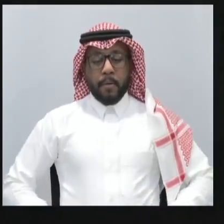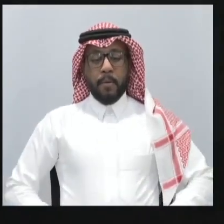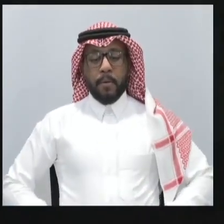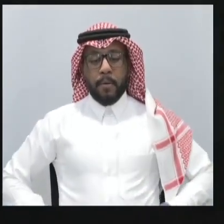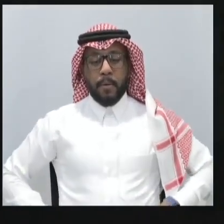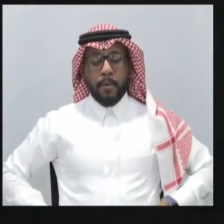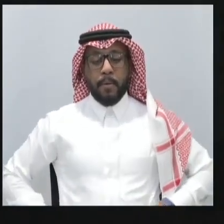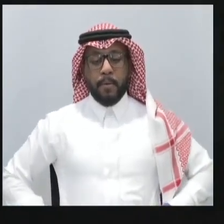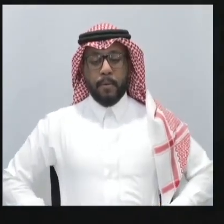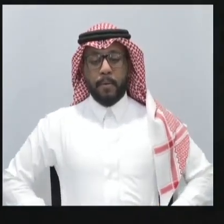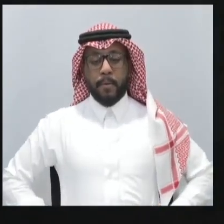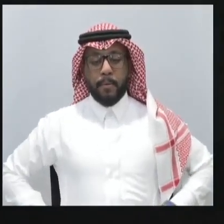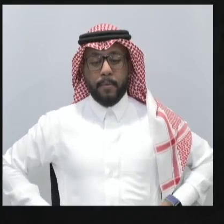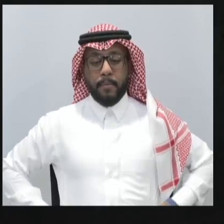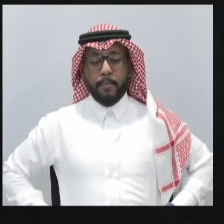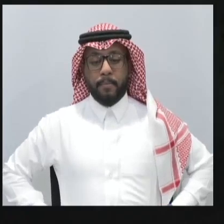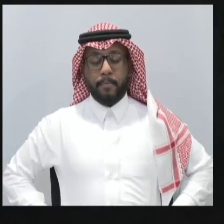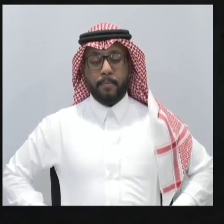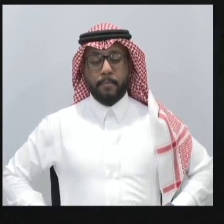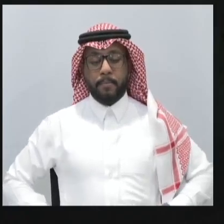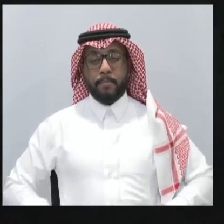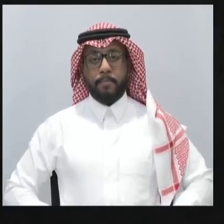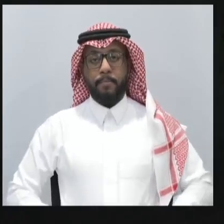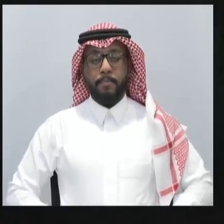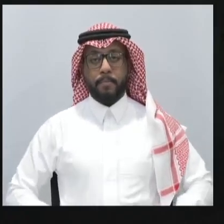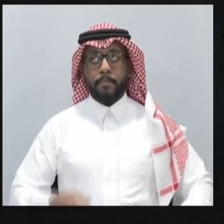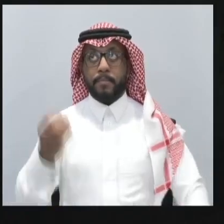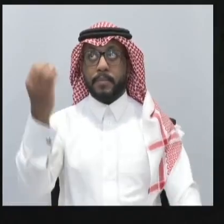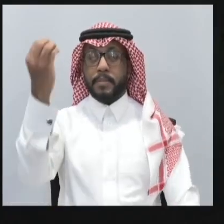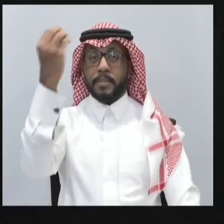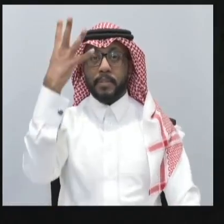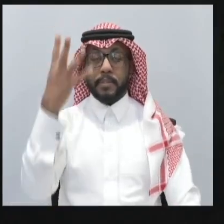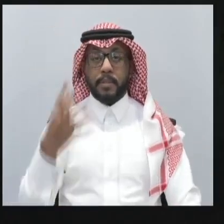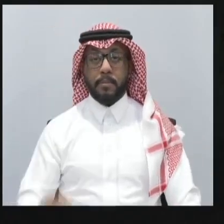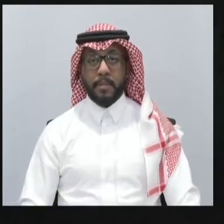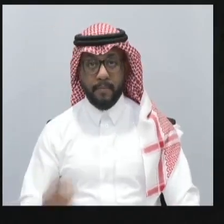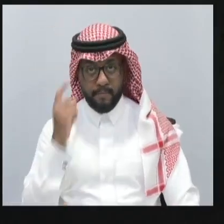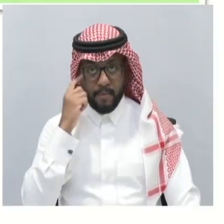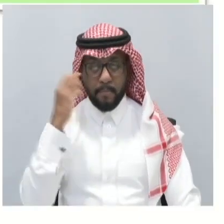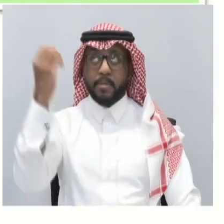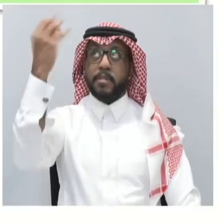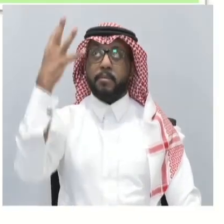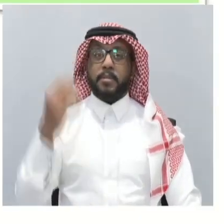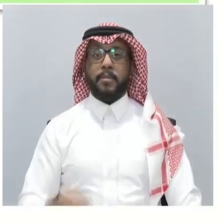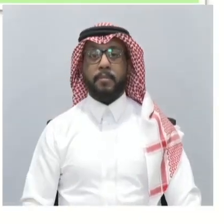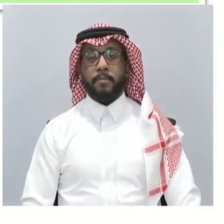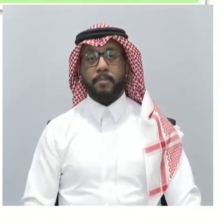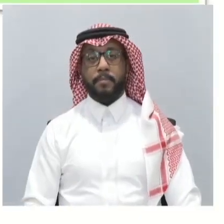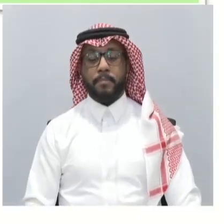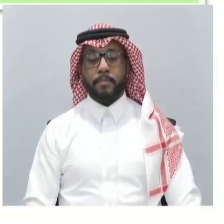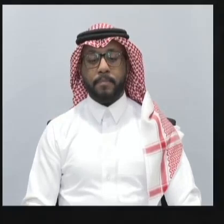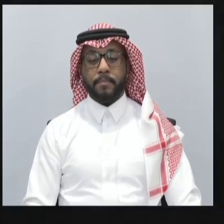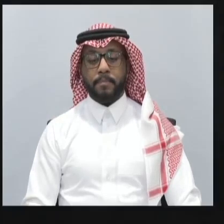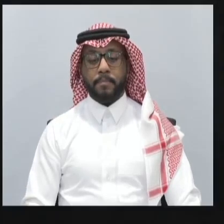كيف خلونا نبدا اول شيء تحصل النباتات على الطاقه من وين من اشعه